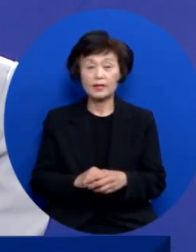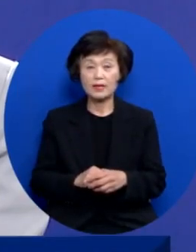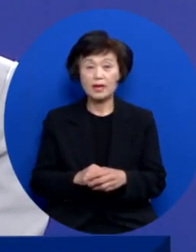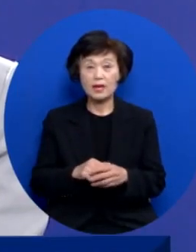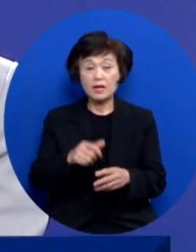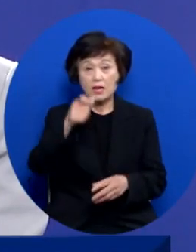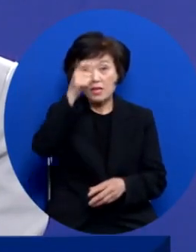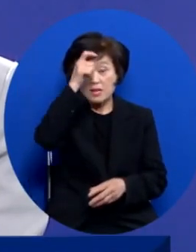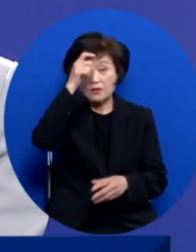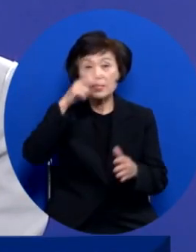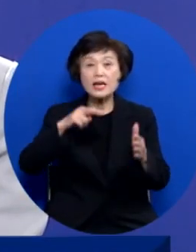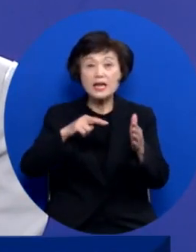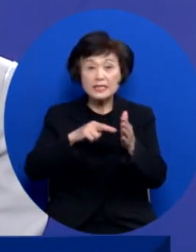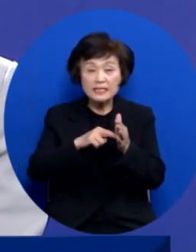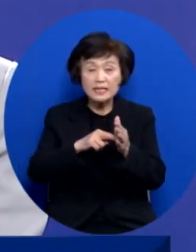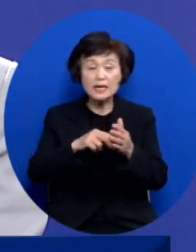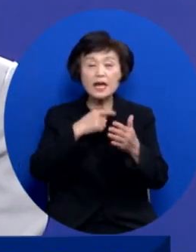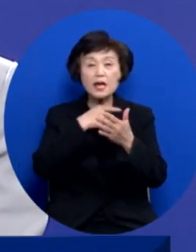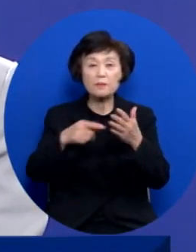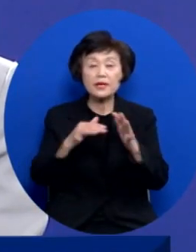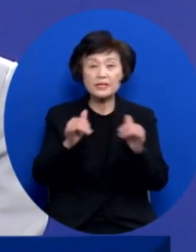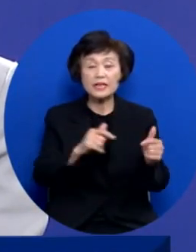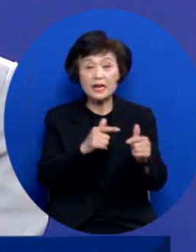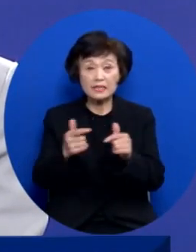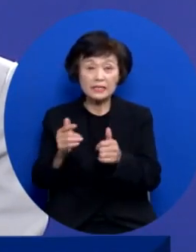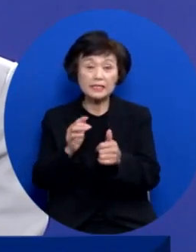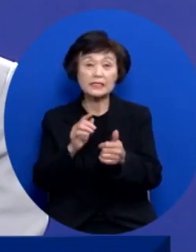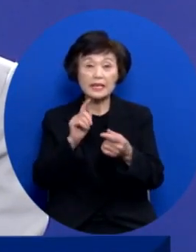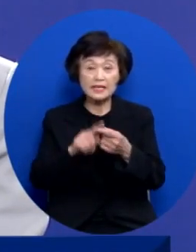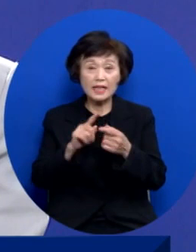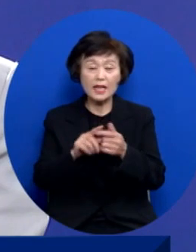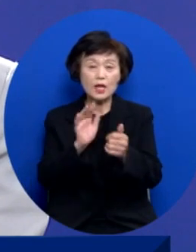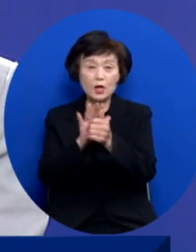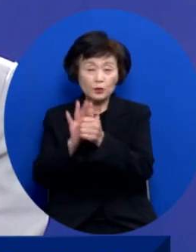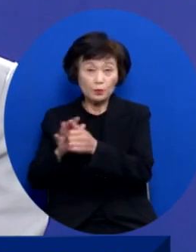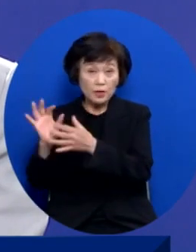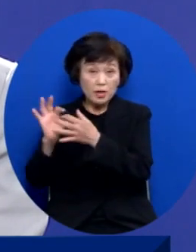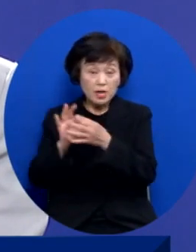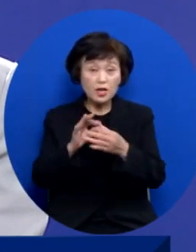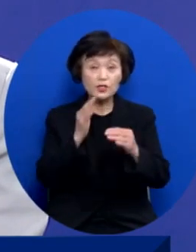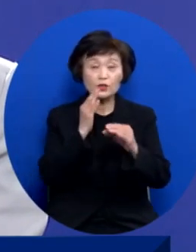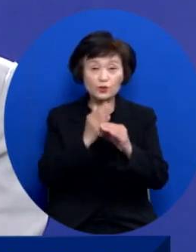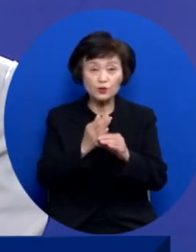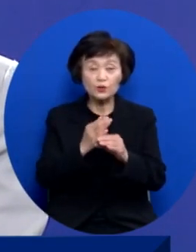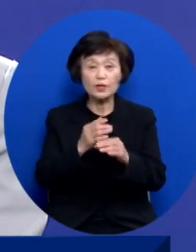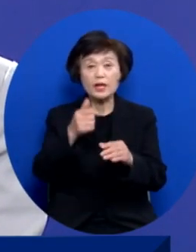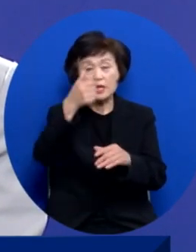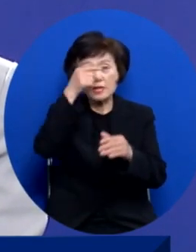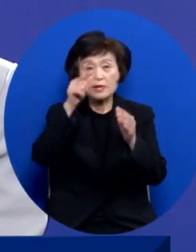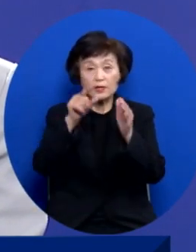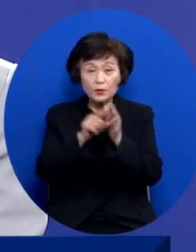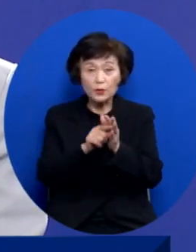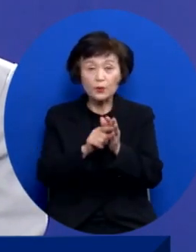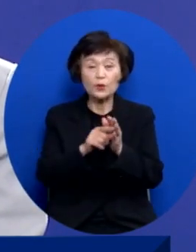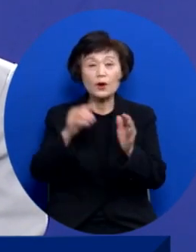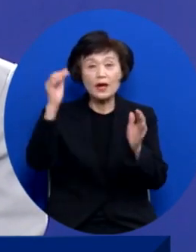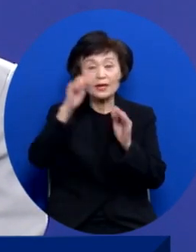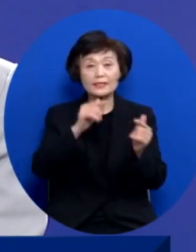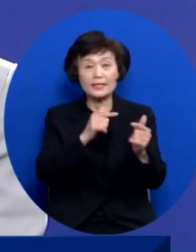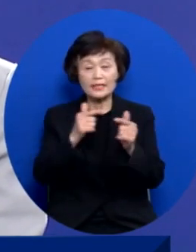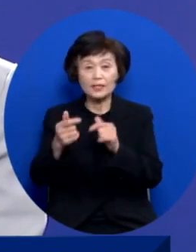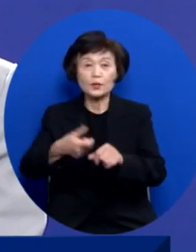튀르키예와 시리아를 향한 온정의 손길이 이어지고 있는 가운데 국내 크리스천 학생들이 지원 행렬에 동참했습니다. 신학대학생부터